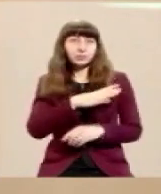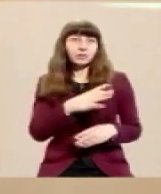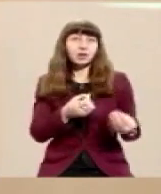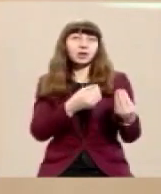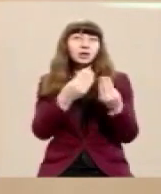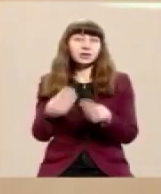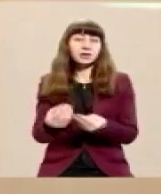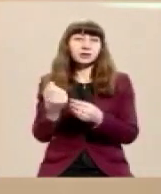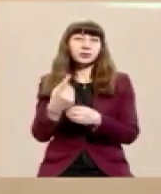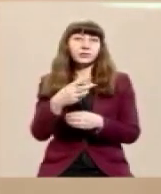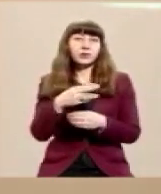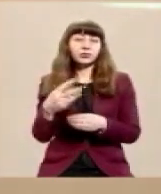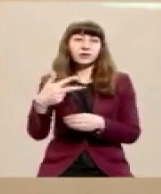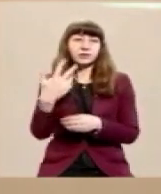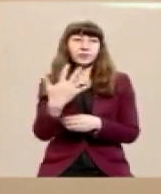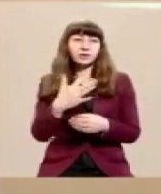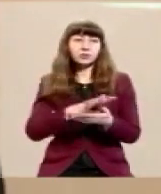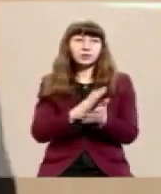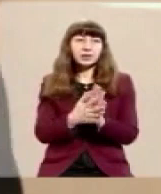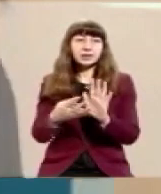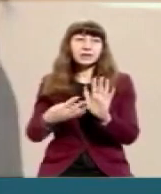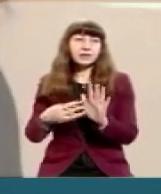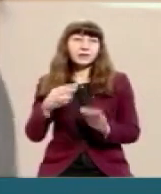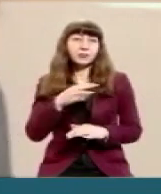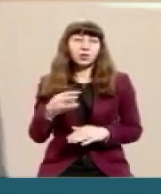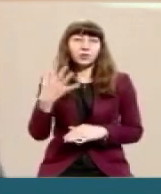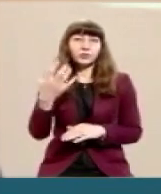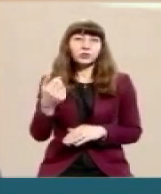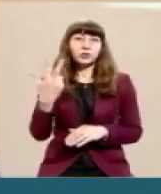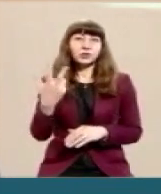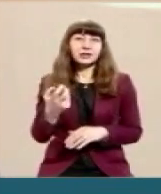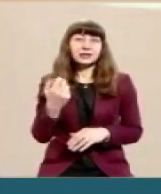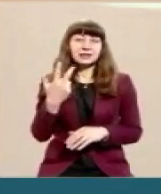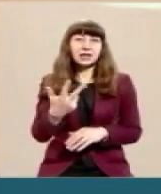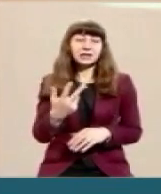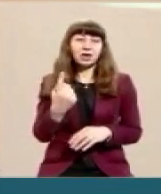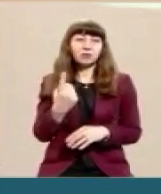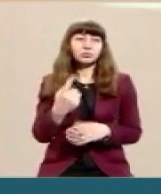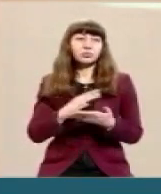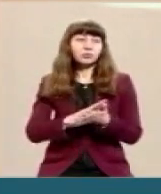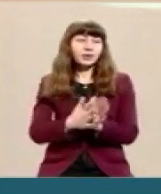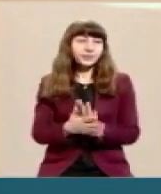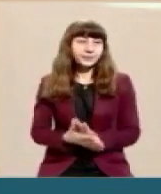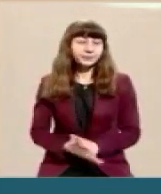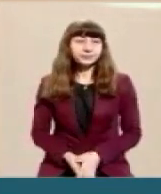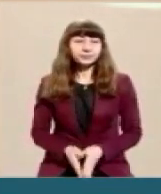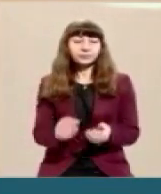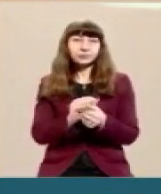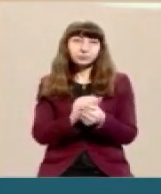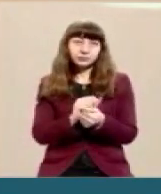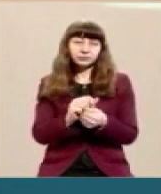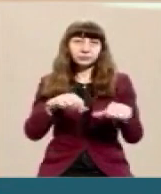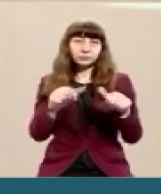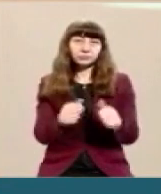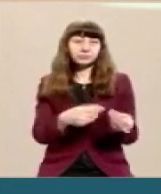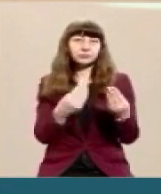11 миллионов 35 услуг. Из них МИО оказано 9 миллионов 529 301 услуга. По способу оказания в бумажном виде оказано 100 тысяч